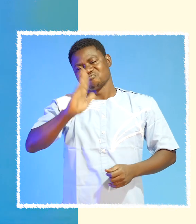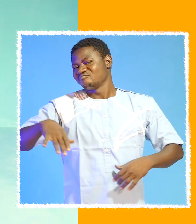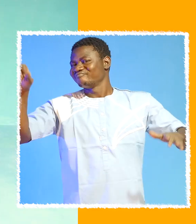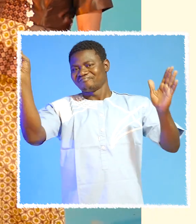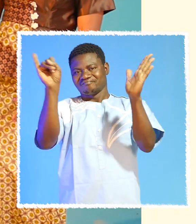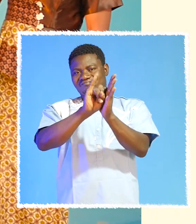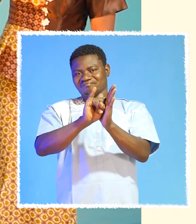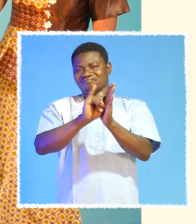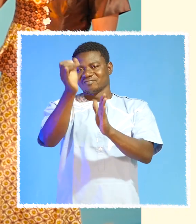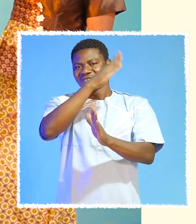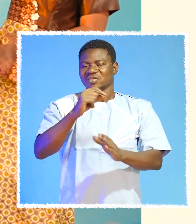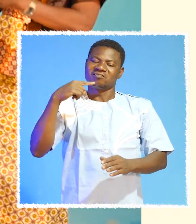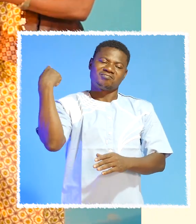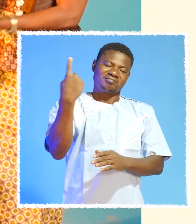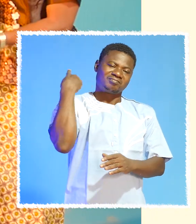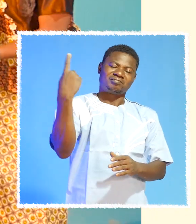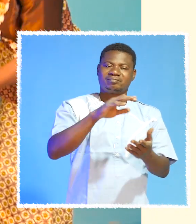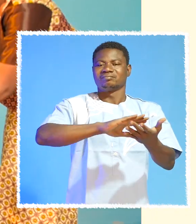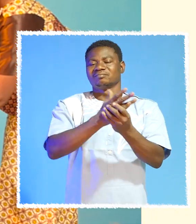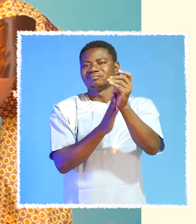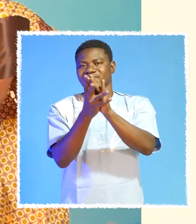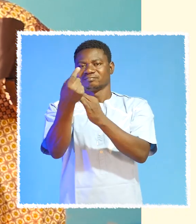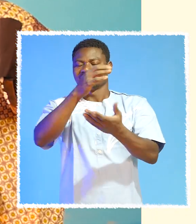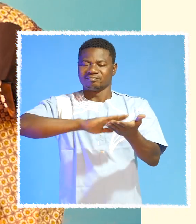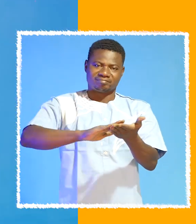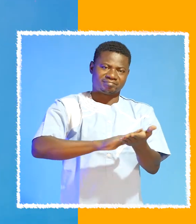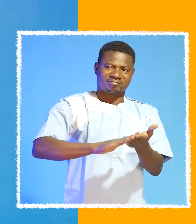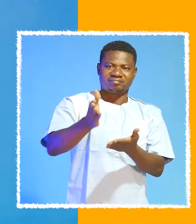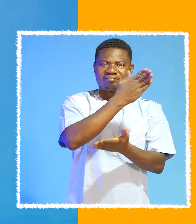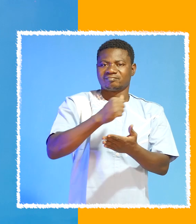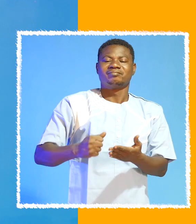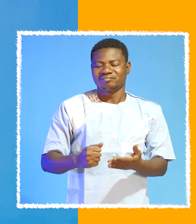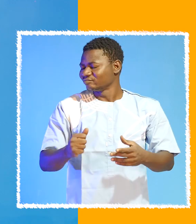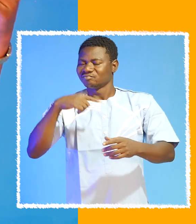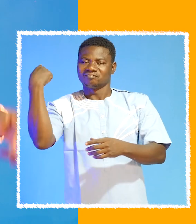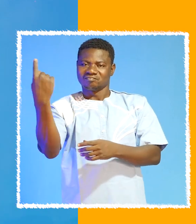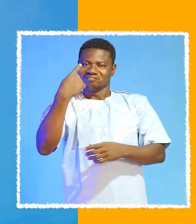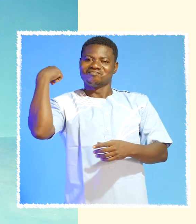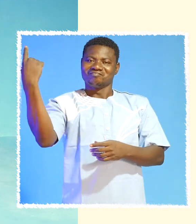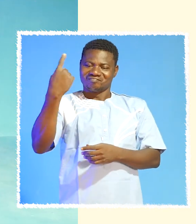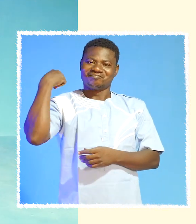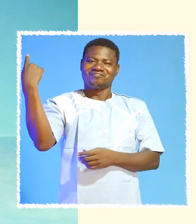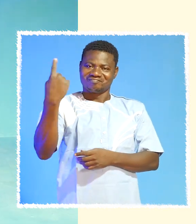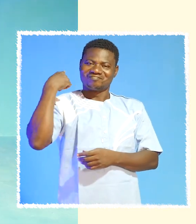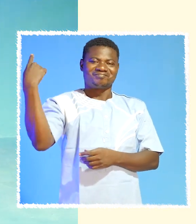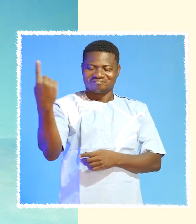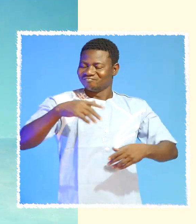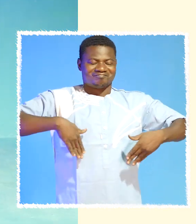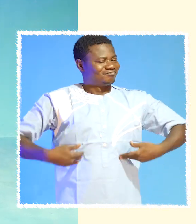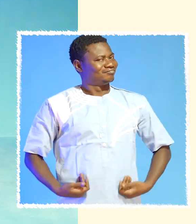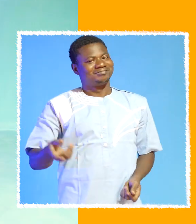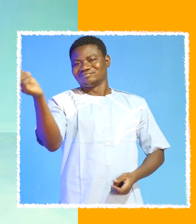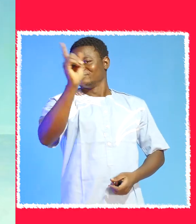vu rien Faut'en antiser, un cons rien antiser, un cons rien Faut s antiser,